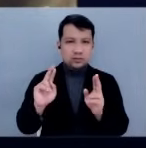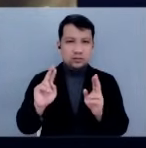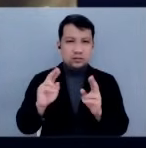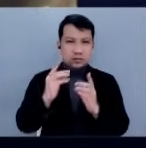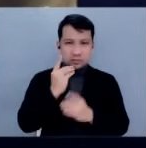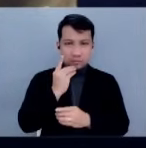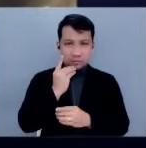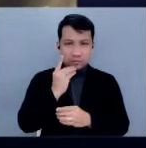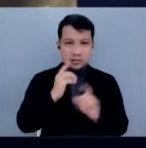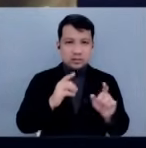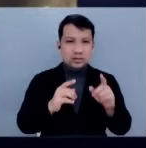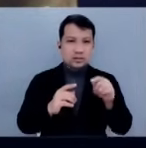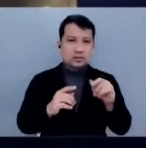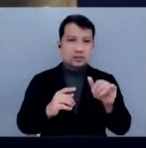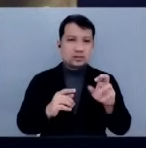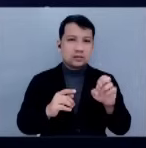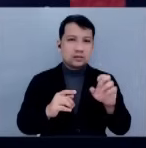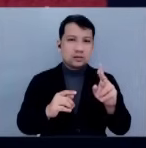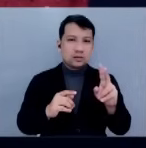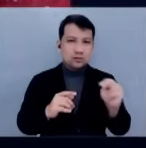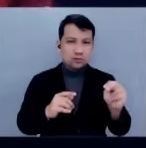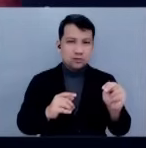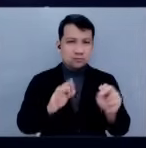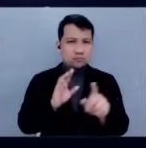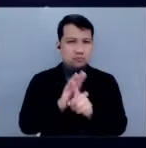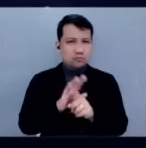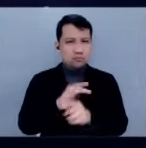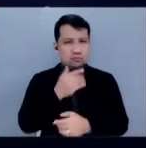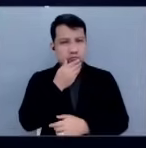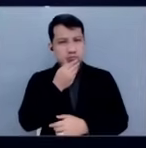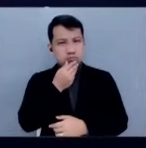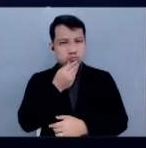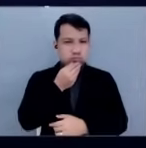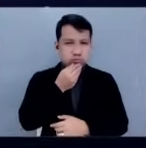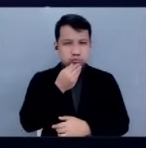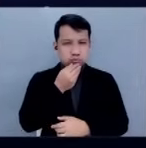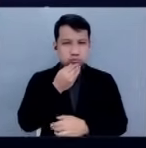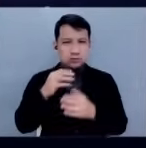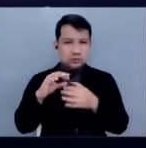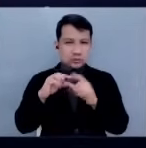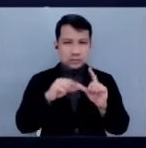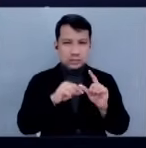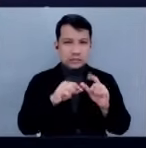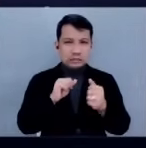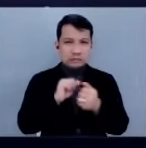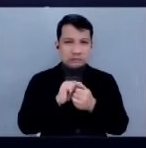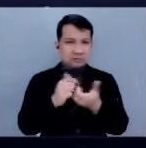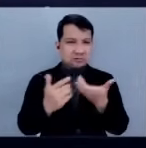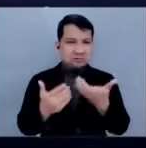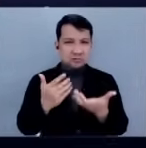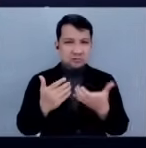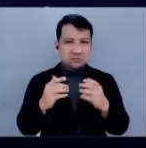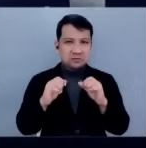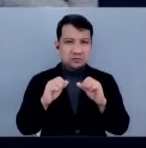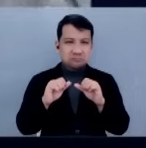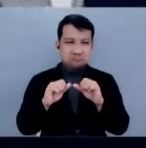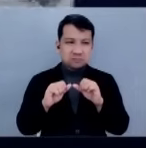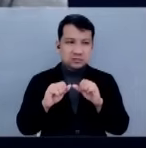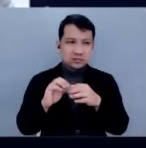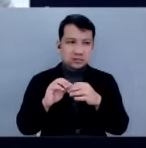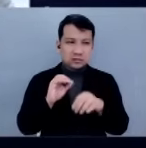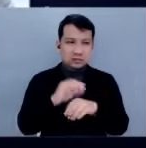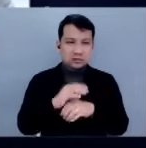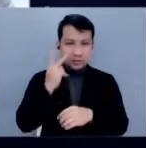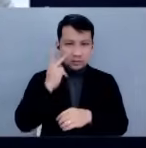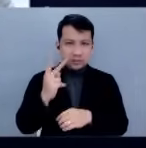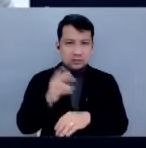kay Taeyeon. Maraming fans tuloy ang naintriga at nililink silang dalawa. Bago yan, nabanggit na rin noon ng singer